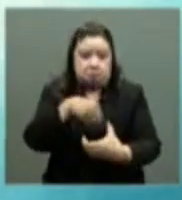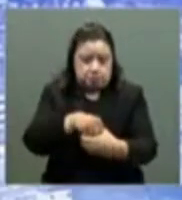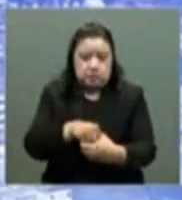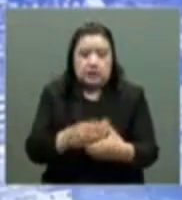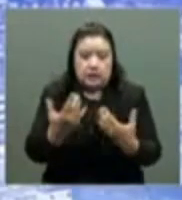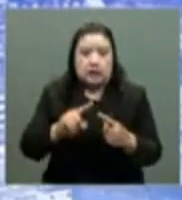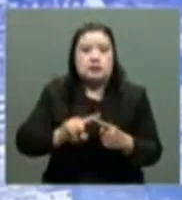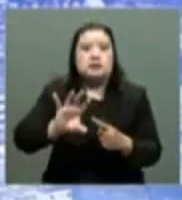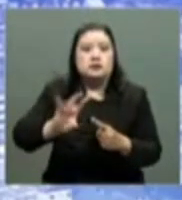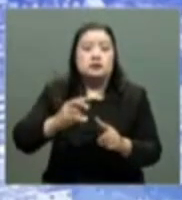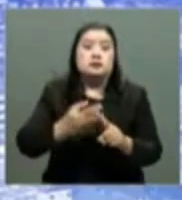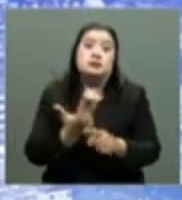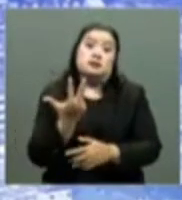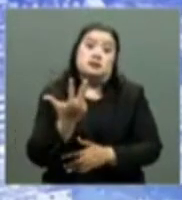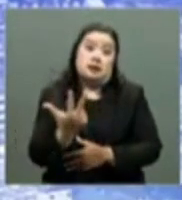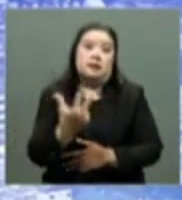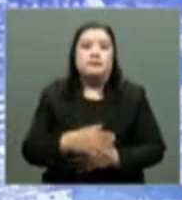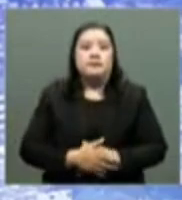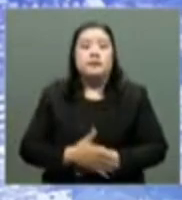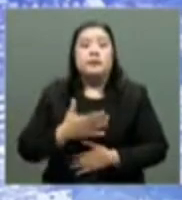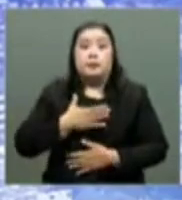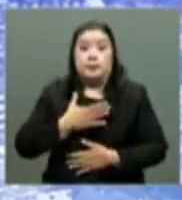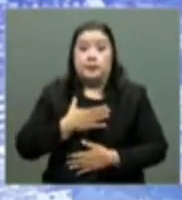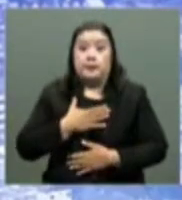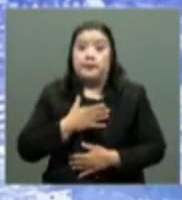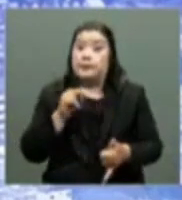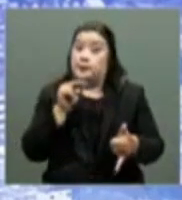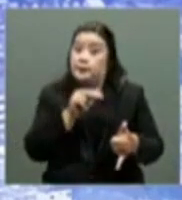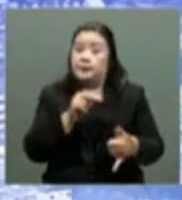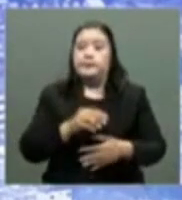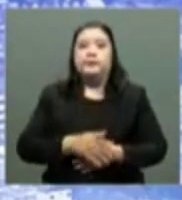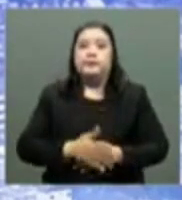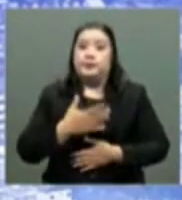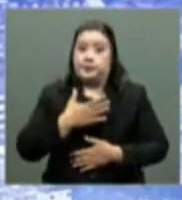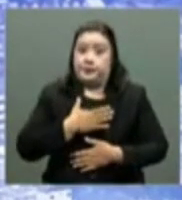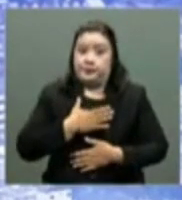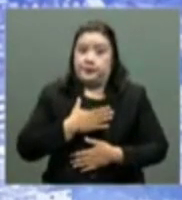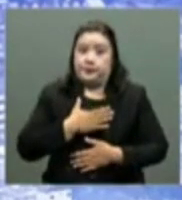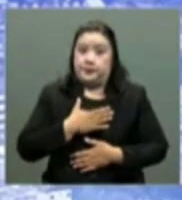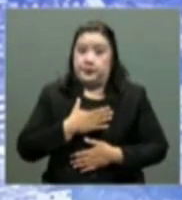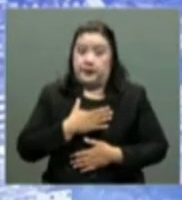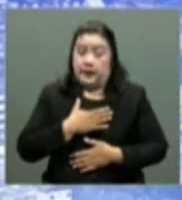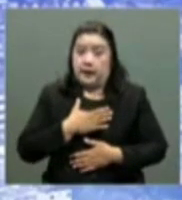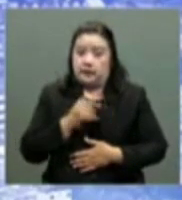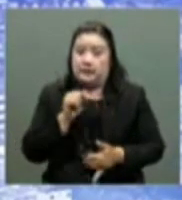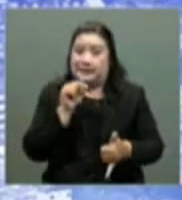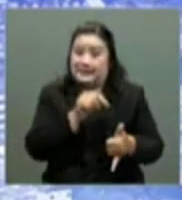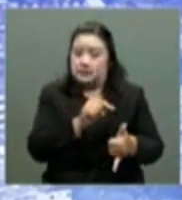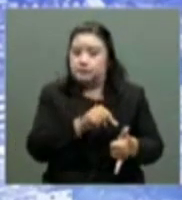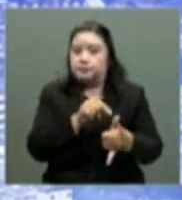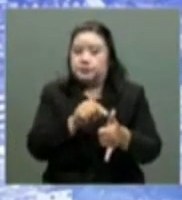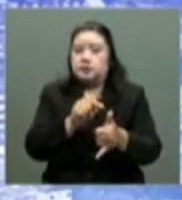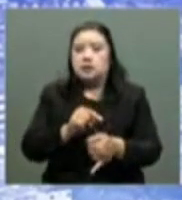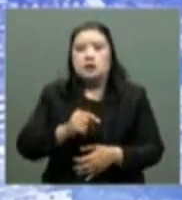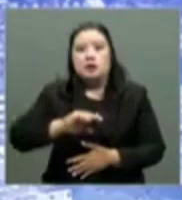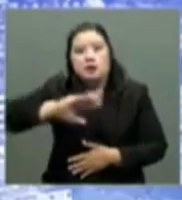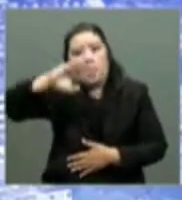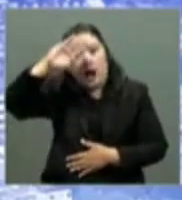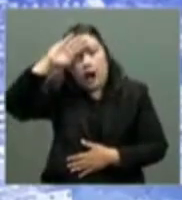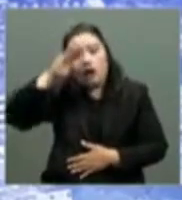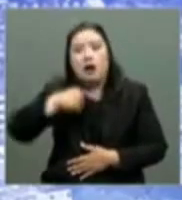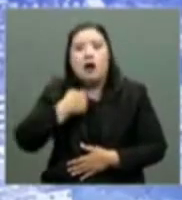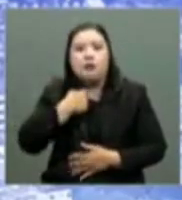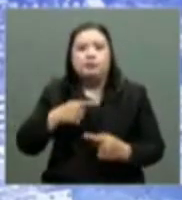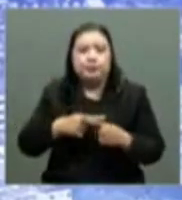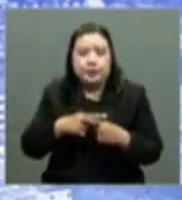มนะครับตัวเธอเองไปตัวเธอเองมีอาการไข้สูงไอซื้อยามารับประทานเ